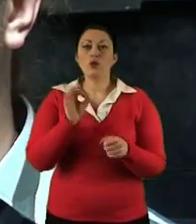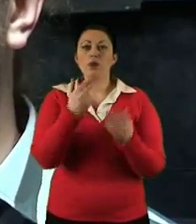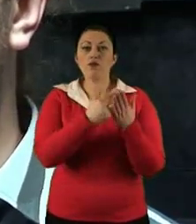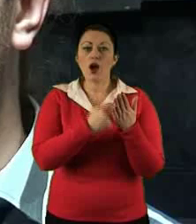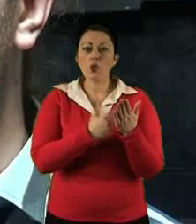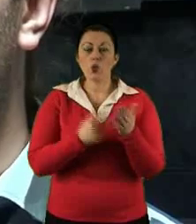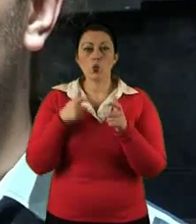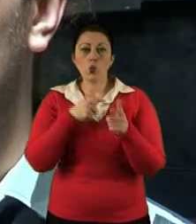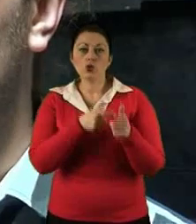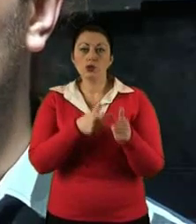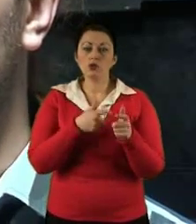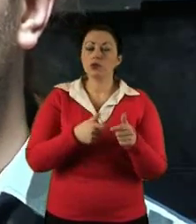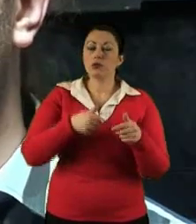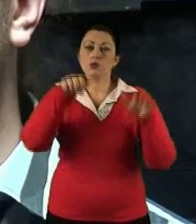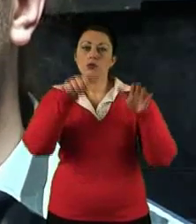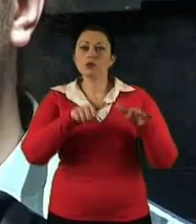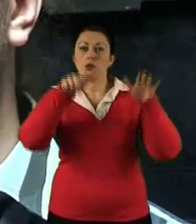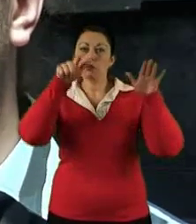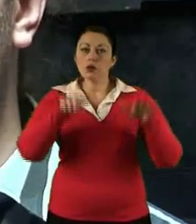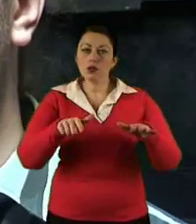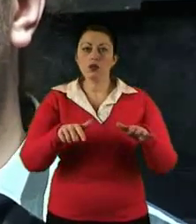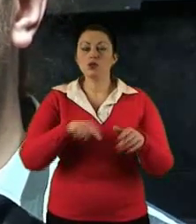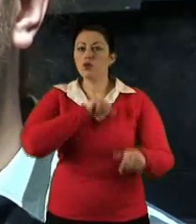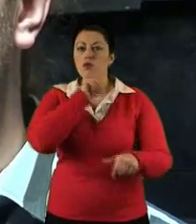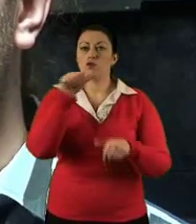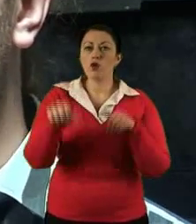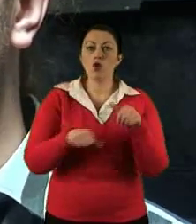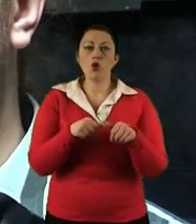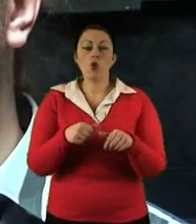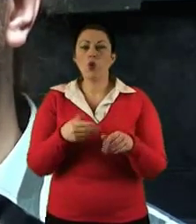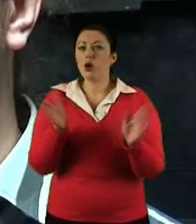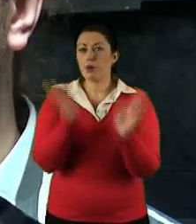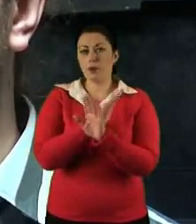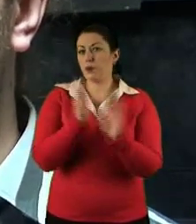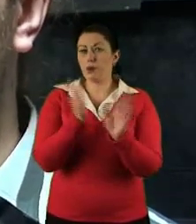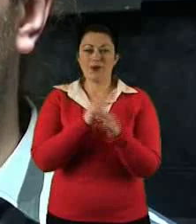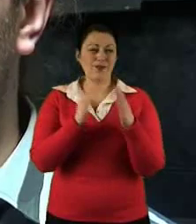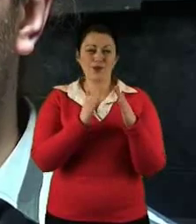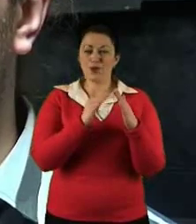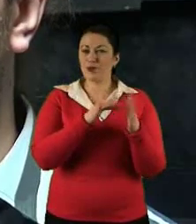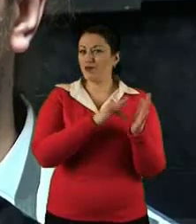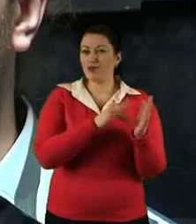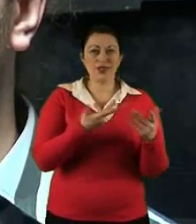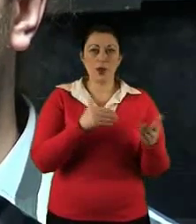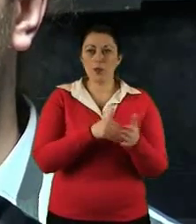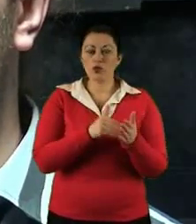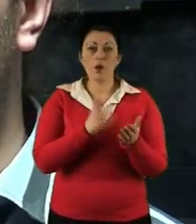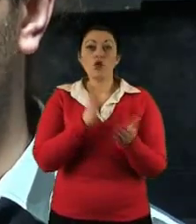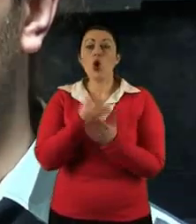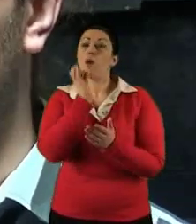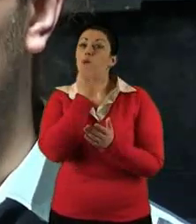6-7 miesięcy w roku na stanowiskach zewnętrznych. Odchów młodych musi się odbywać jednak w